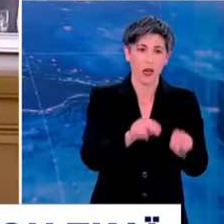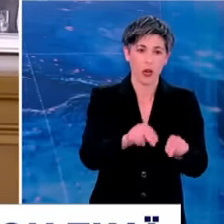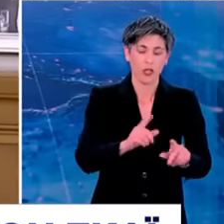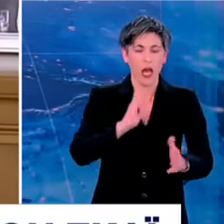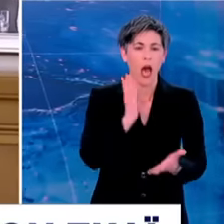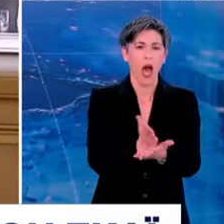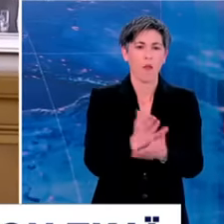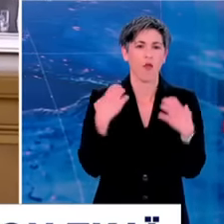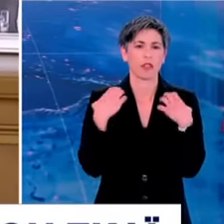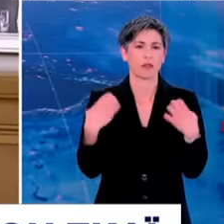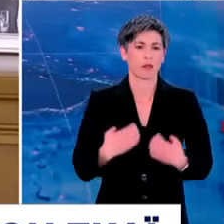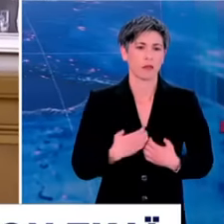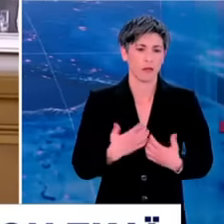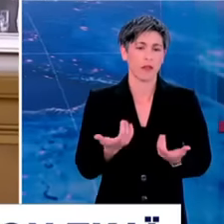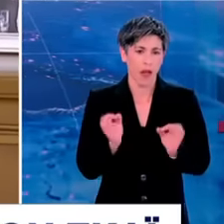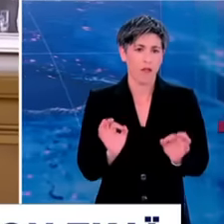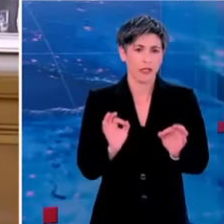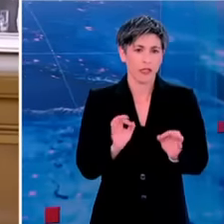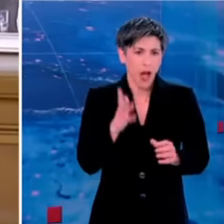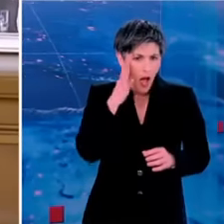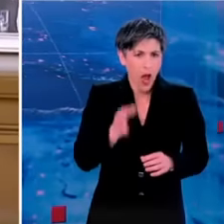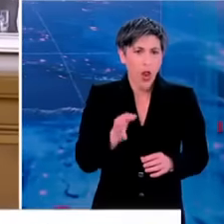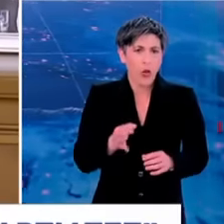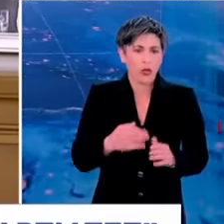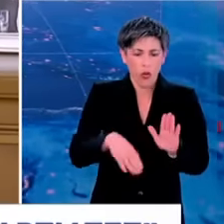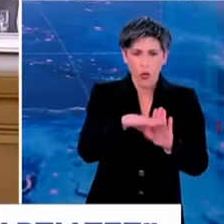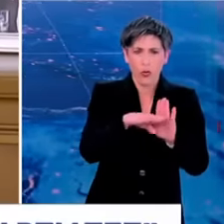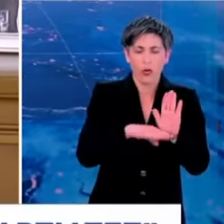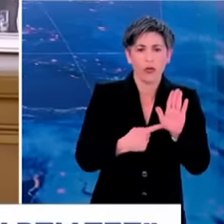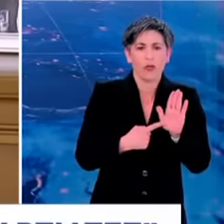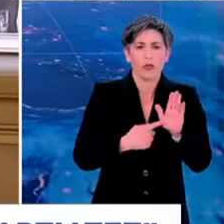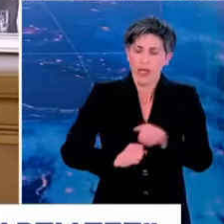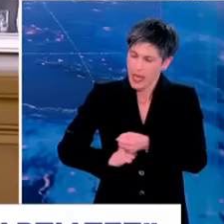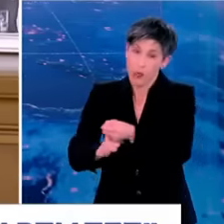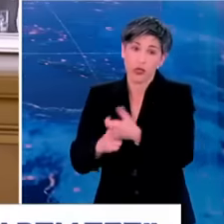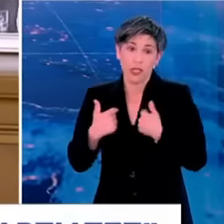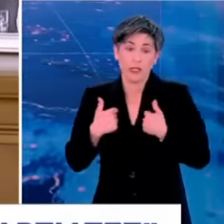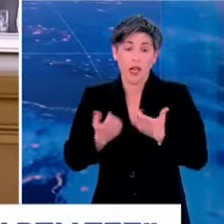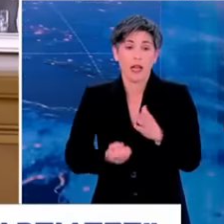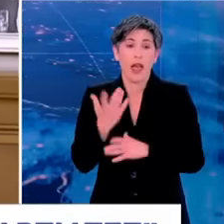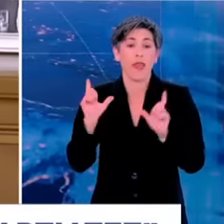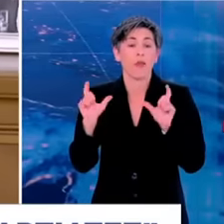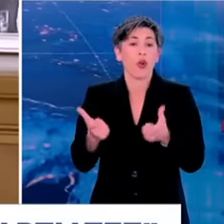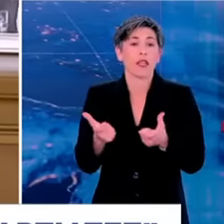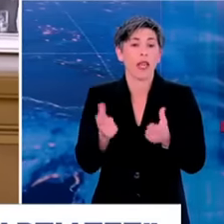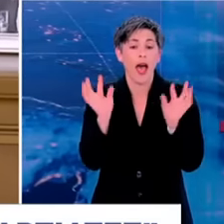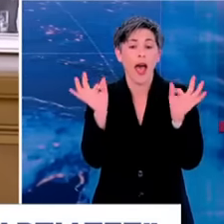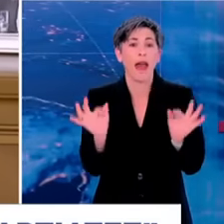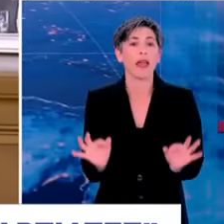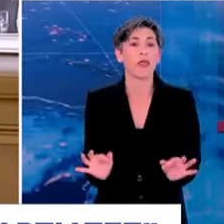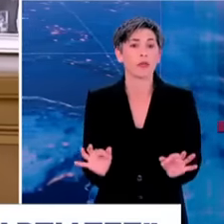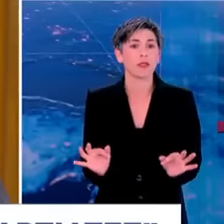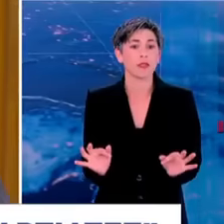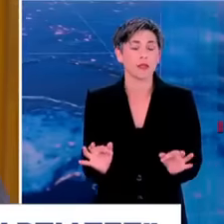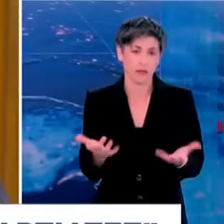του Αρείου Πάγου, η οποία πατάει πάνω σε μια ρύθμιση την οποία ψήφισε και υποστήριξε η Νέα Δημοκρατία. Την υποστήριξε και κυριολεκτικά, αλλά